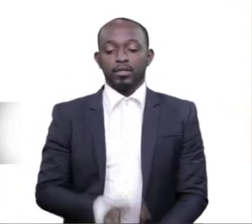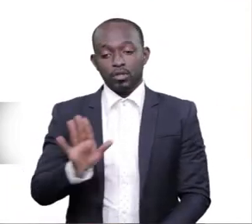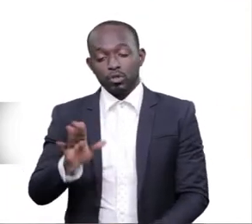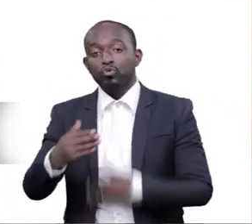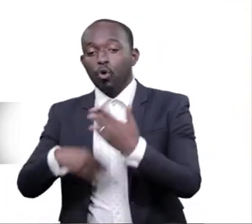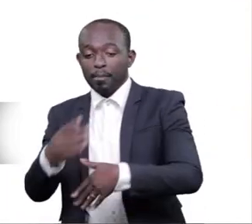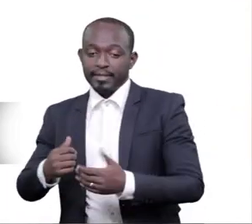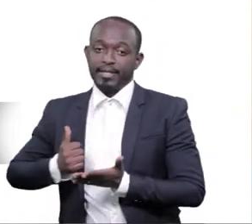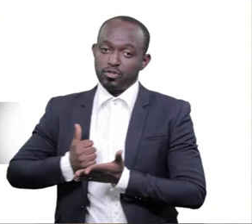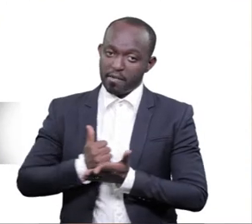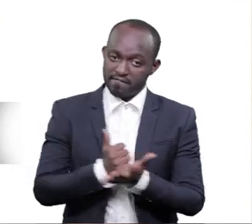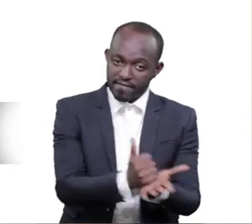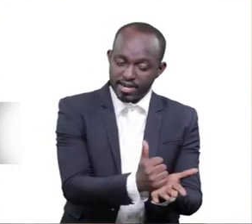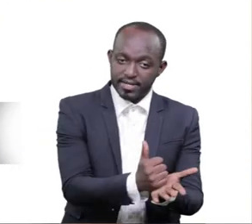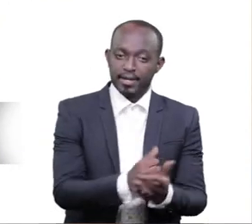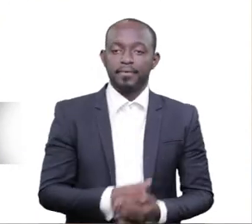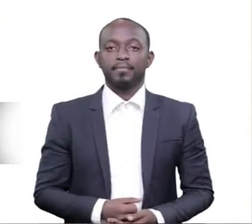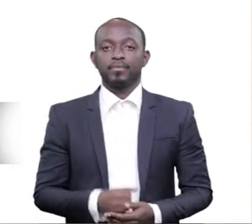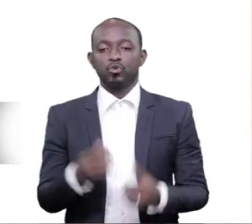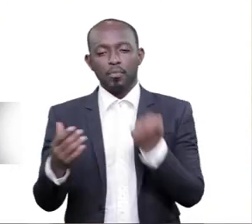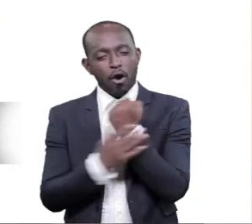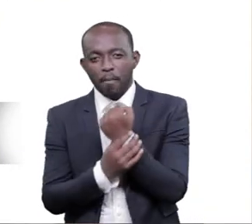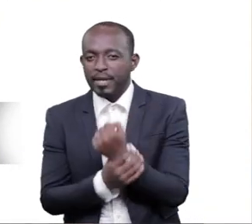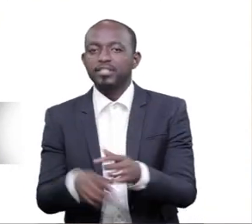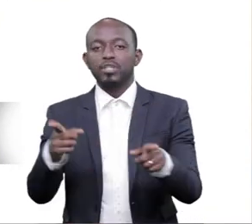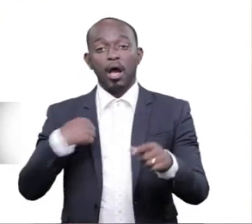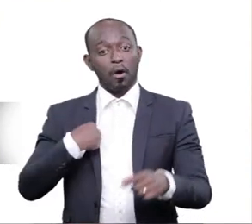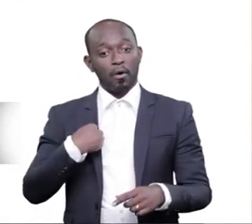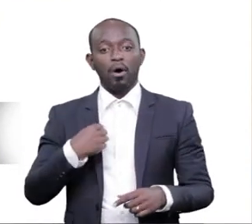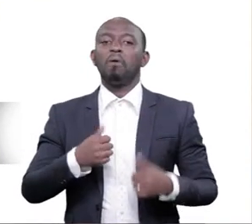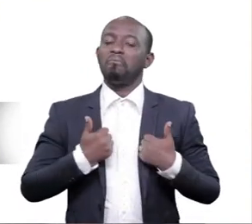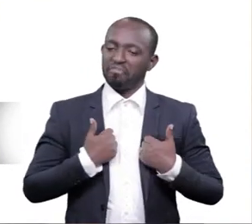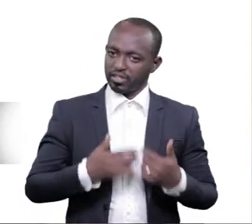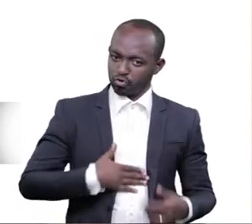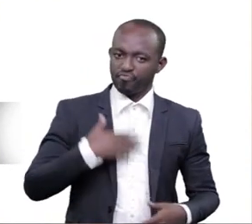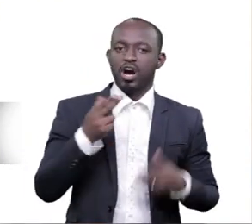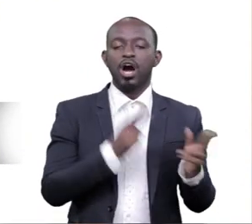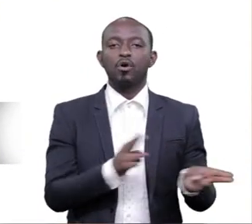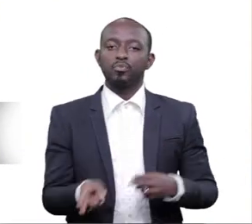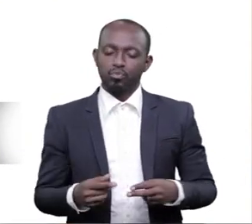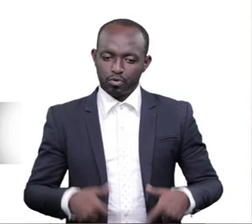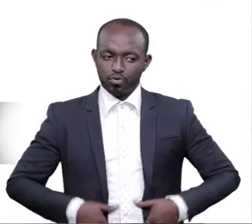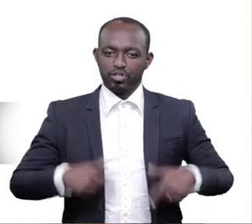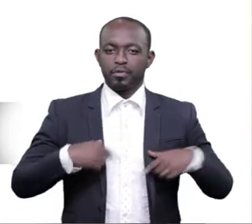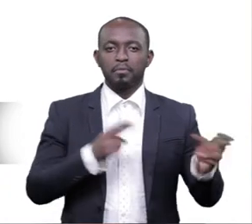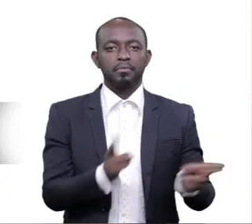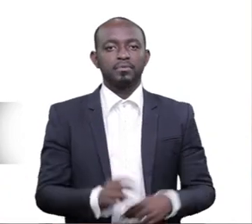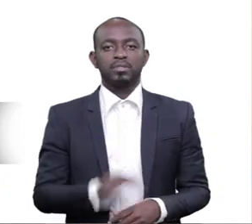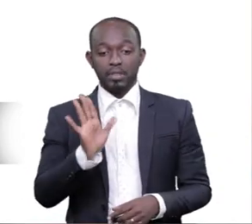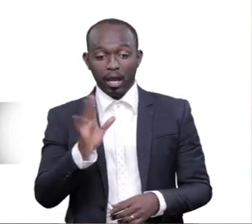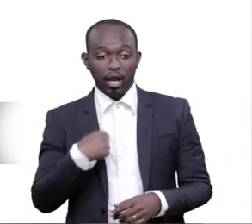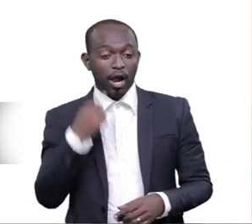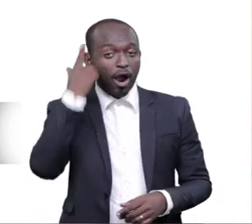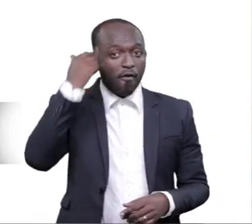imbaraga tubaba hafi tubakomeza nabo bakigirira icyizere mu gihe bazaba batiha akato